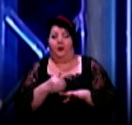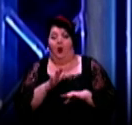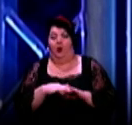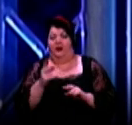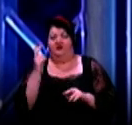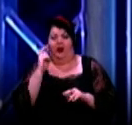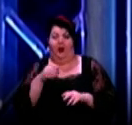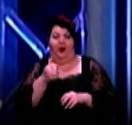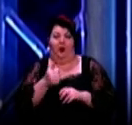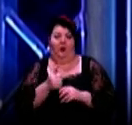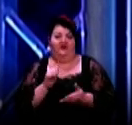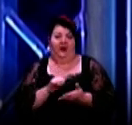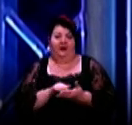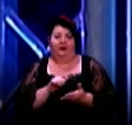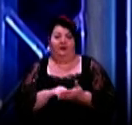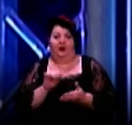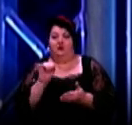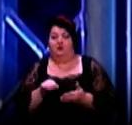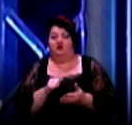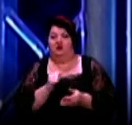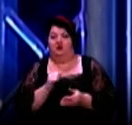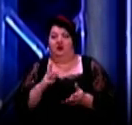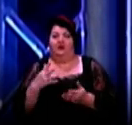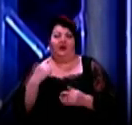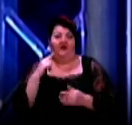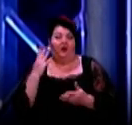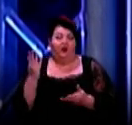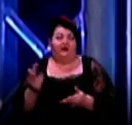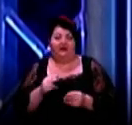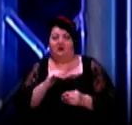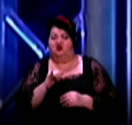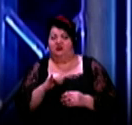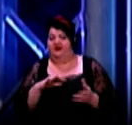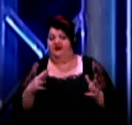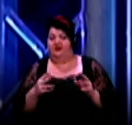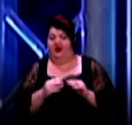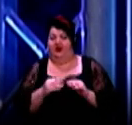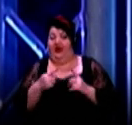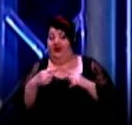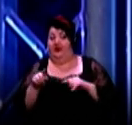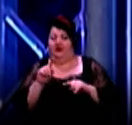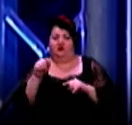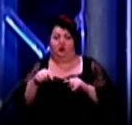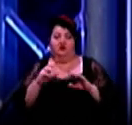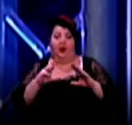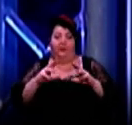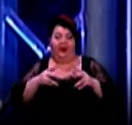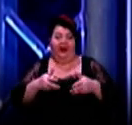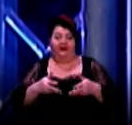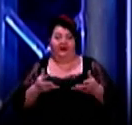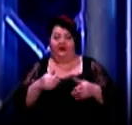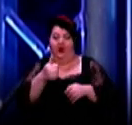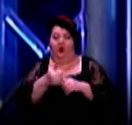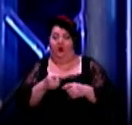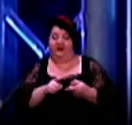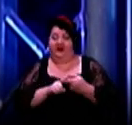а головний редактор десь на Волині, чи взагалі на іншій точці планети. Головний зв'язок